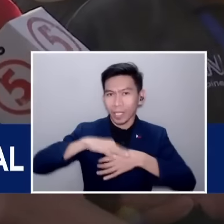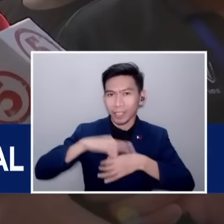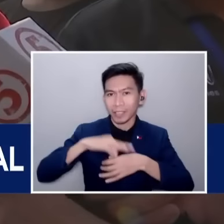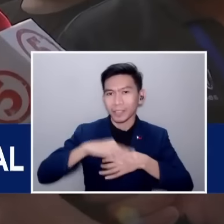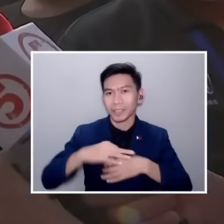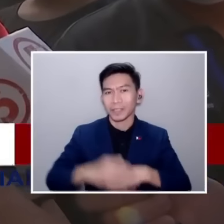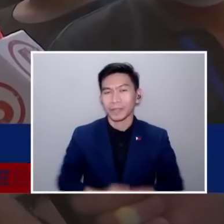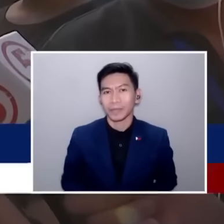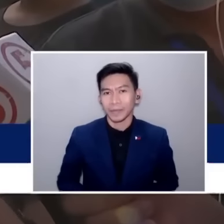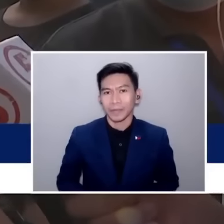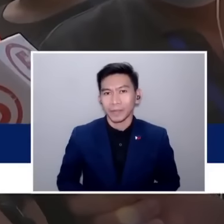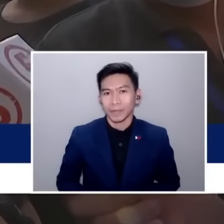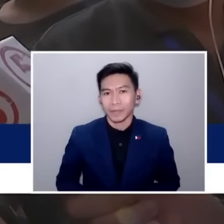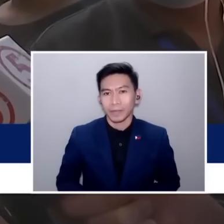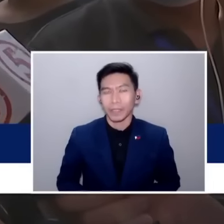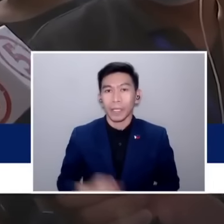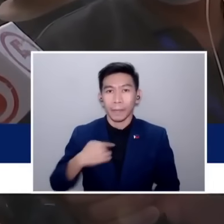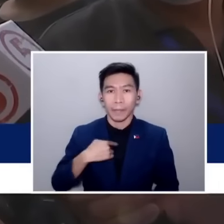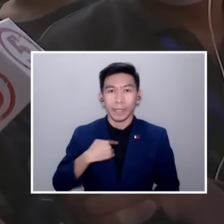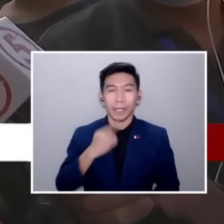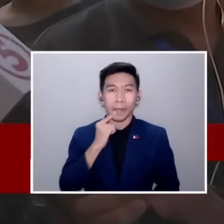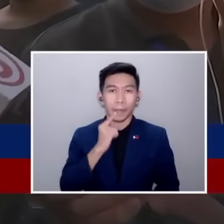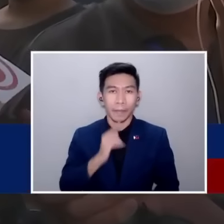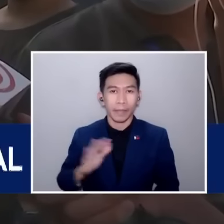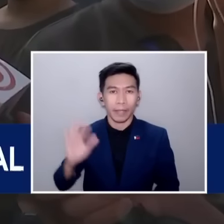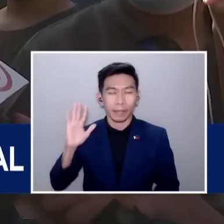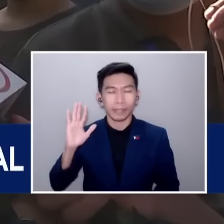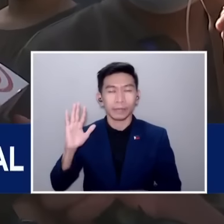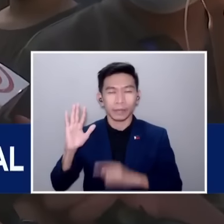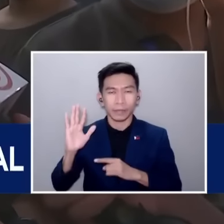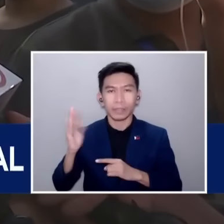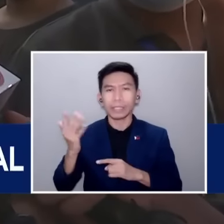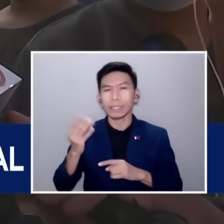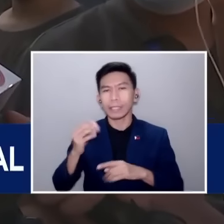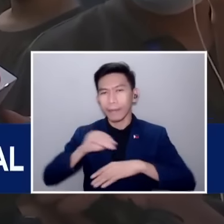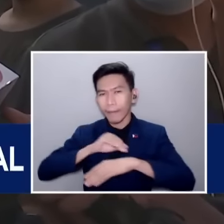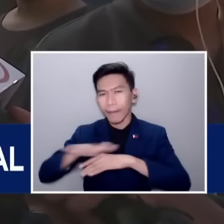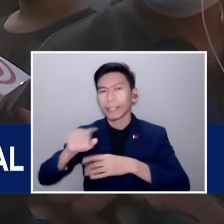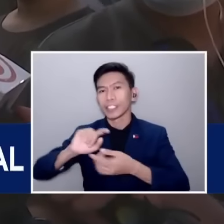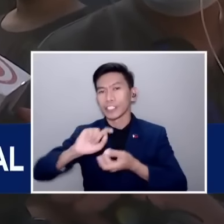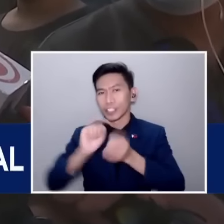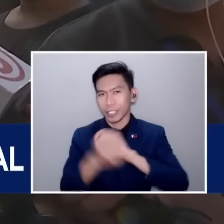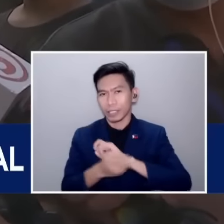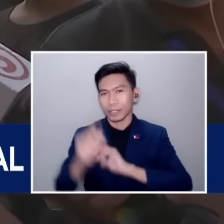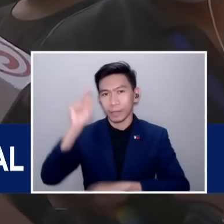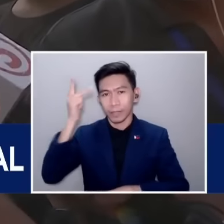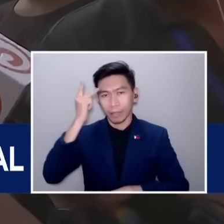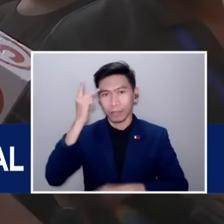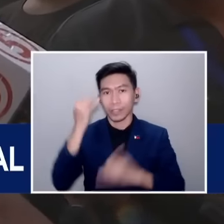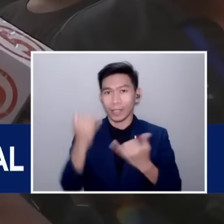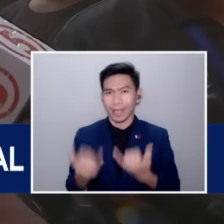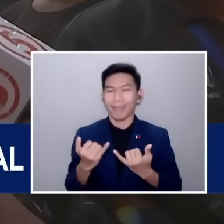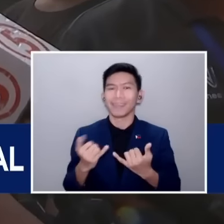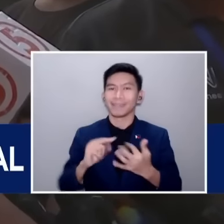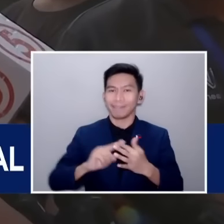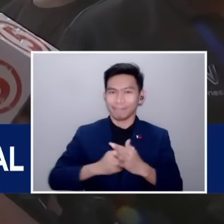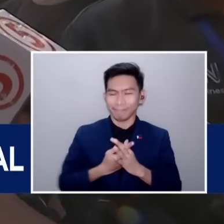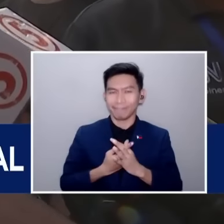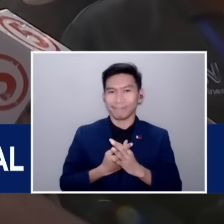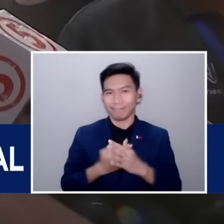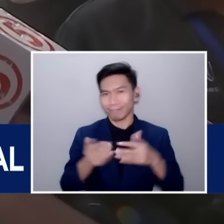yung pagbabago ng politika sa bansa at ito yung simula. At kami ay, sabi ko nga, matalo't